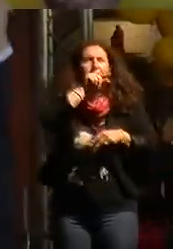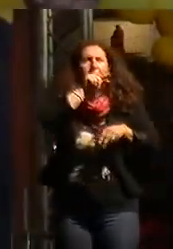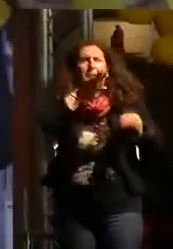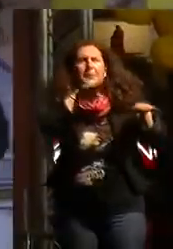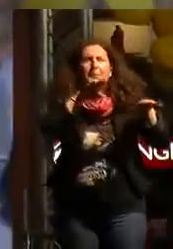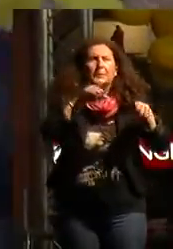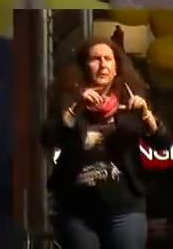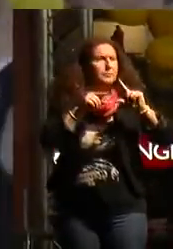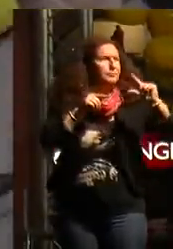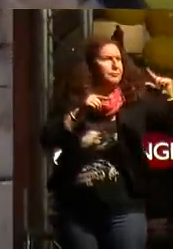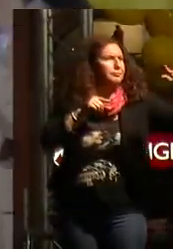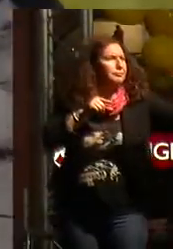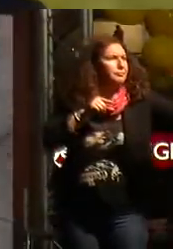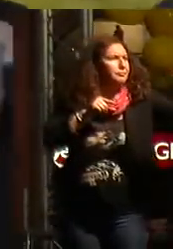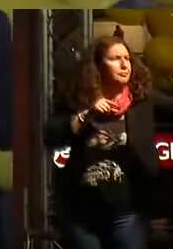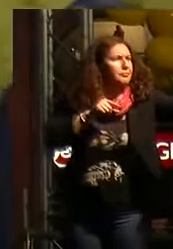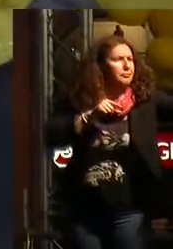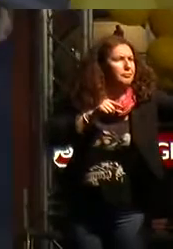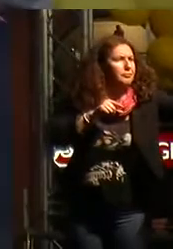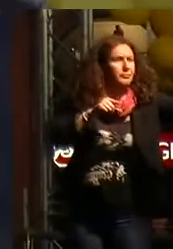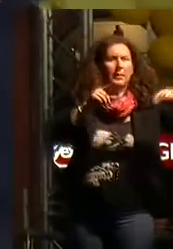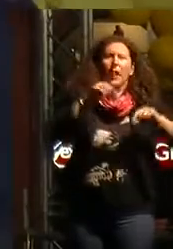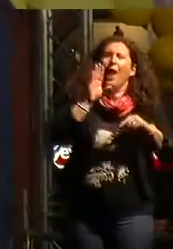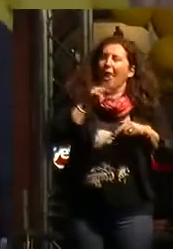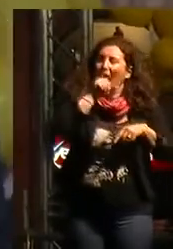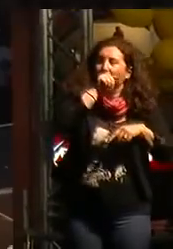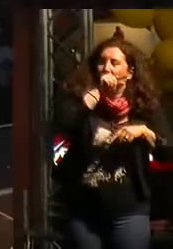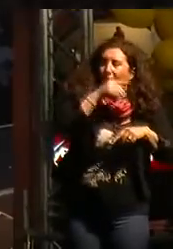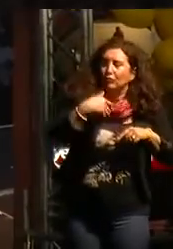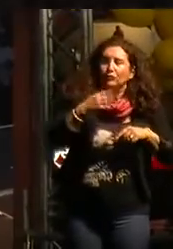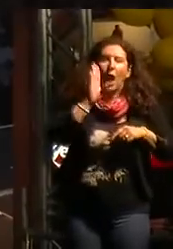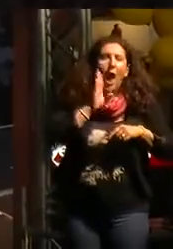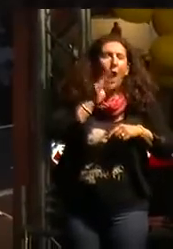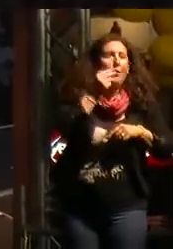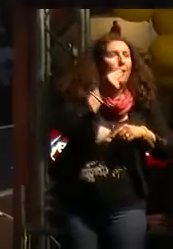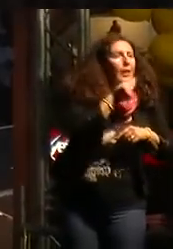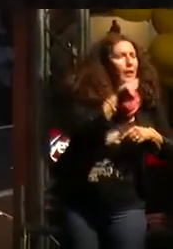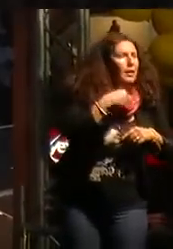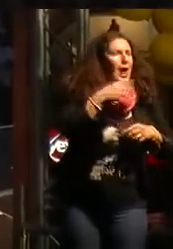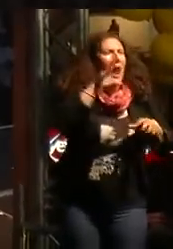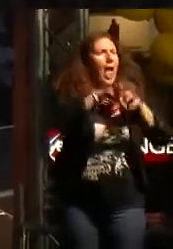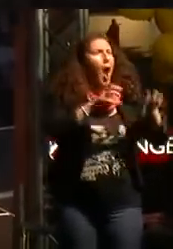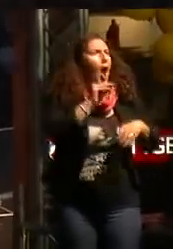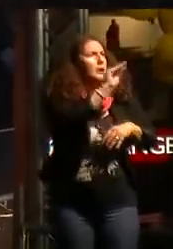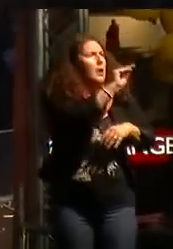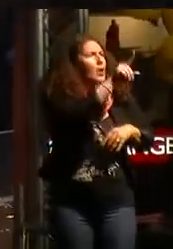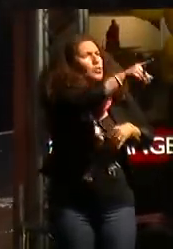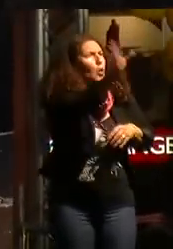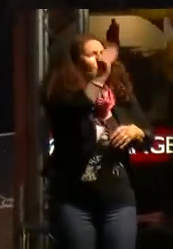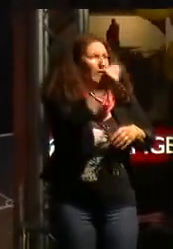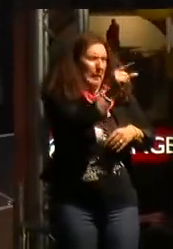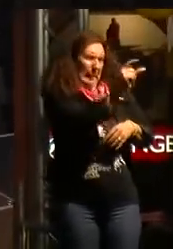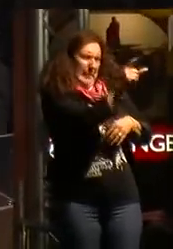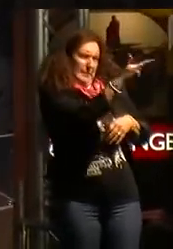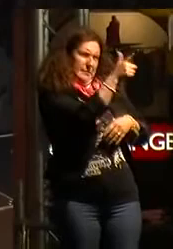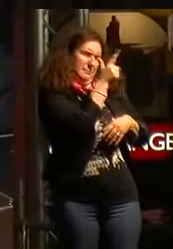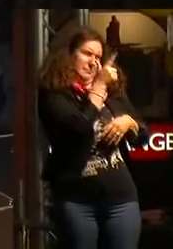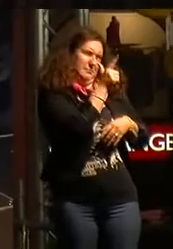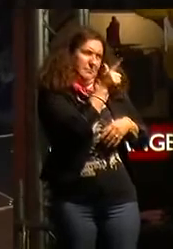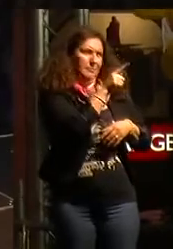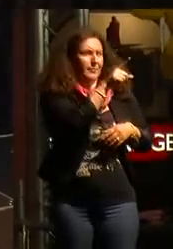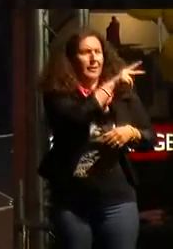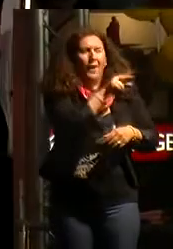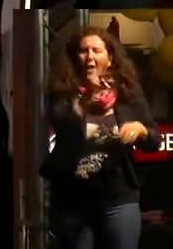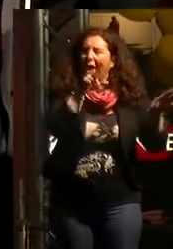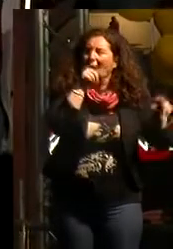opposta, con una goccia d'acqua nel becco. Il leone lo guarda e dice: dove vai con questa goccia? Sei così piccolo, morirai. Il colibrì lo guarda e dice: